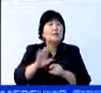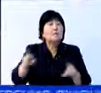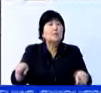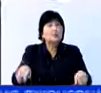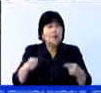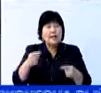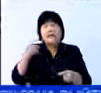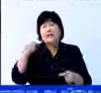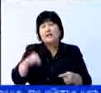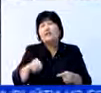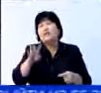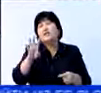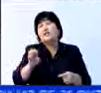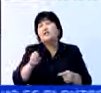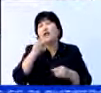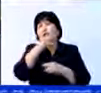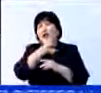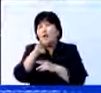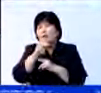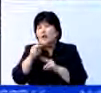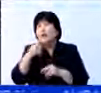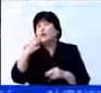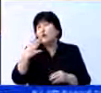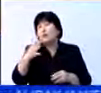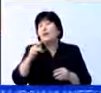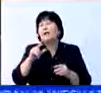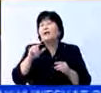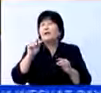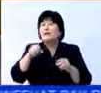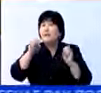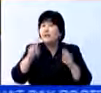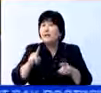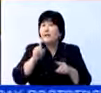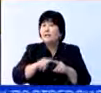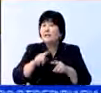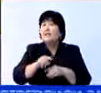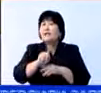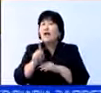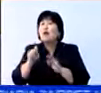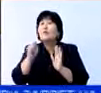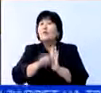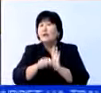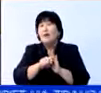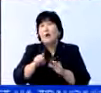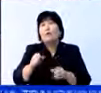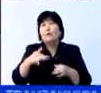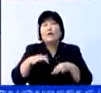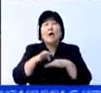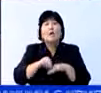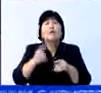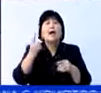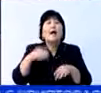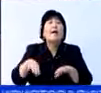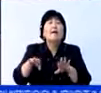установлены 1400 камер видеонаблюдения и 45 стационарных скоростимеров. В районных центрах будет организована